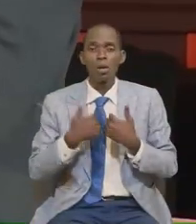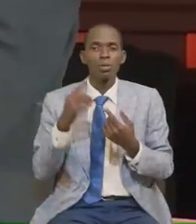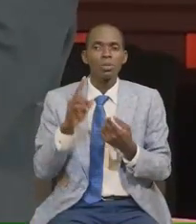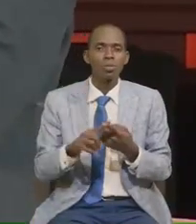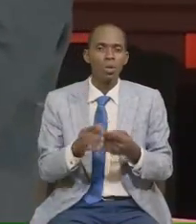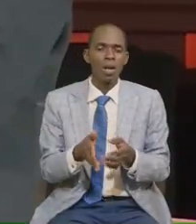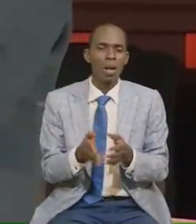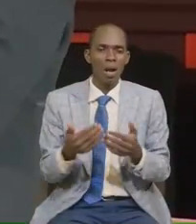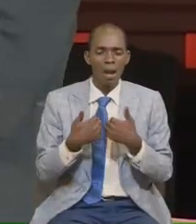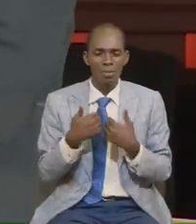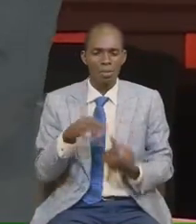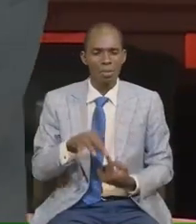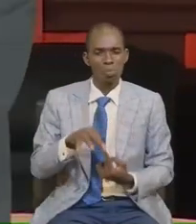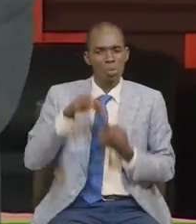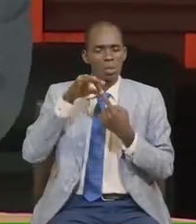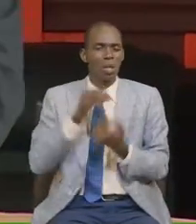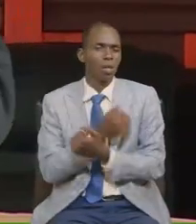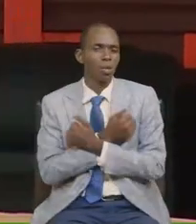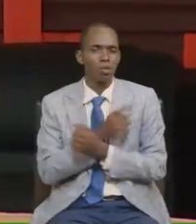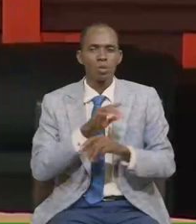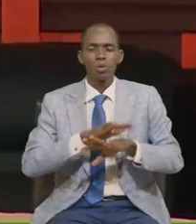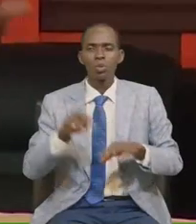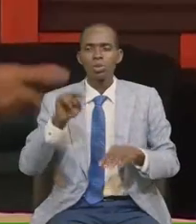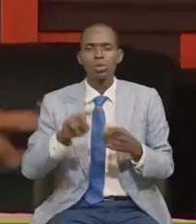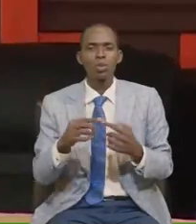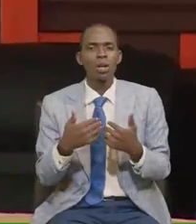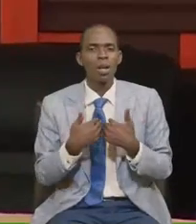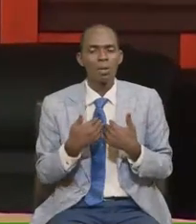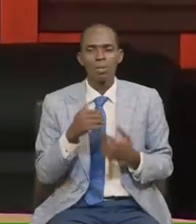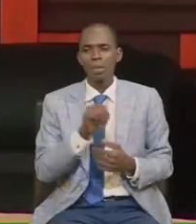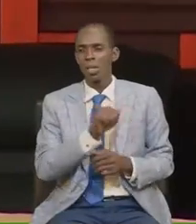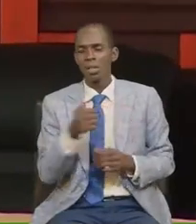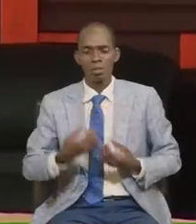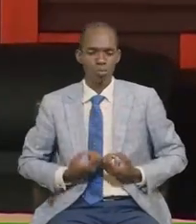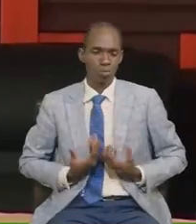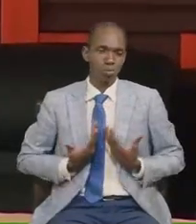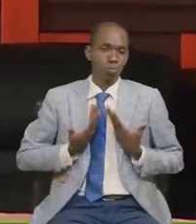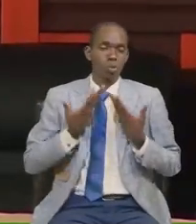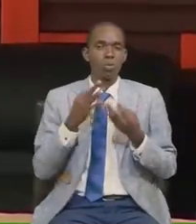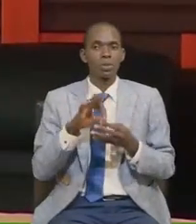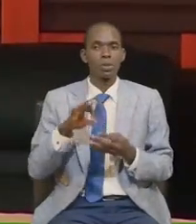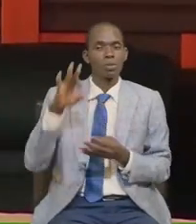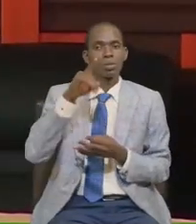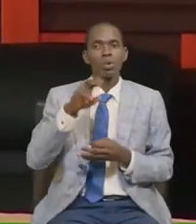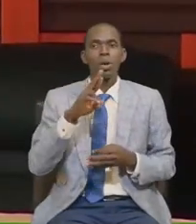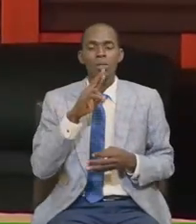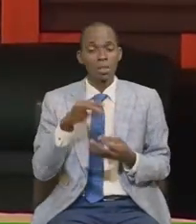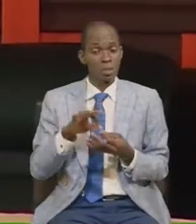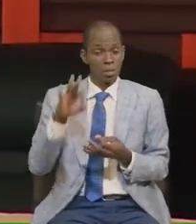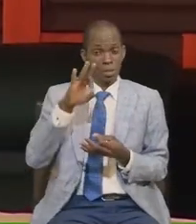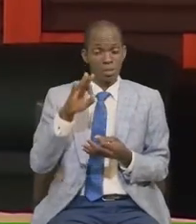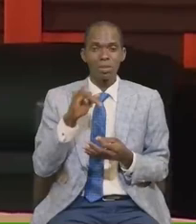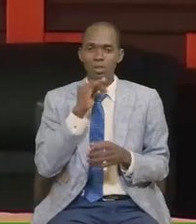amour spécial. Tu n'as pas besoin d'avoir une inspiration de l'esprit. L'habileté est simplement là.